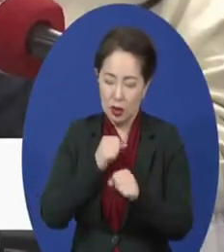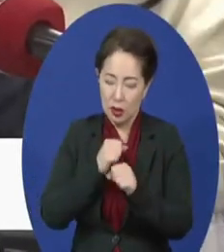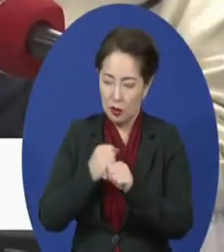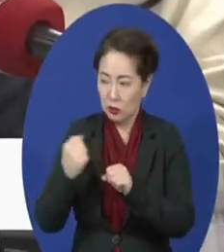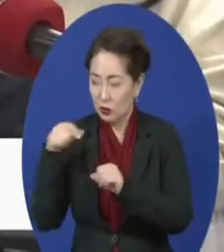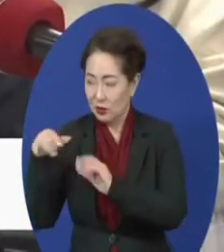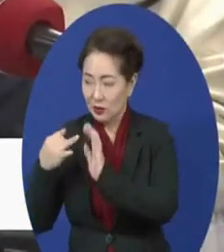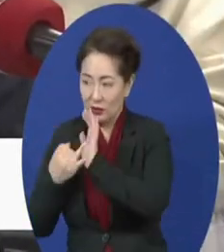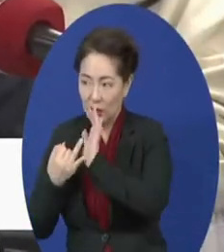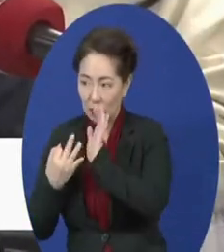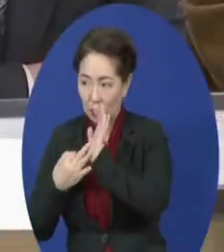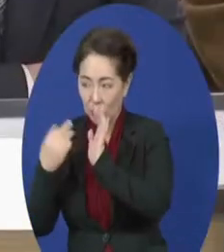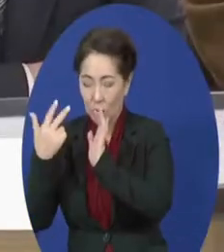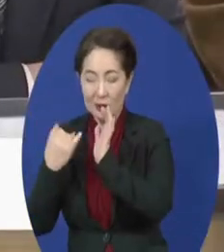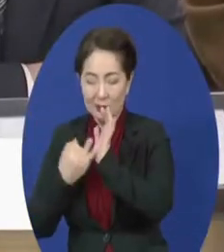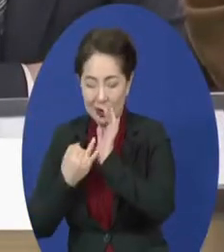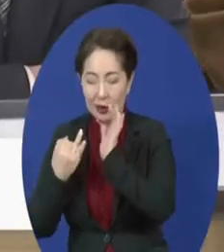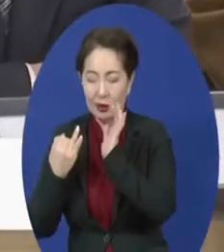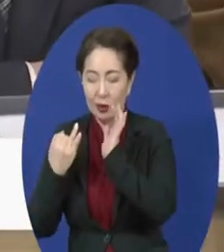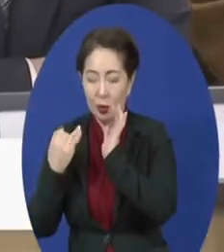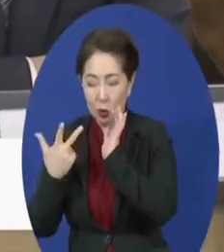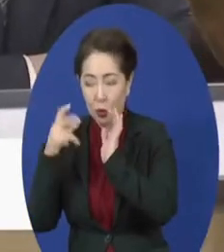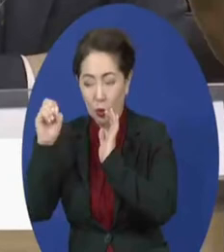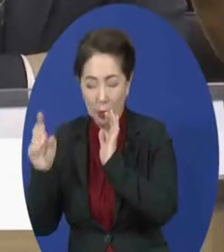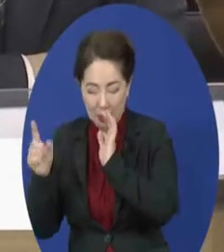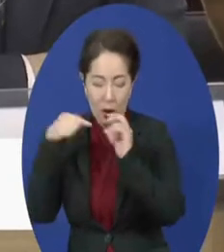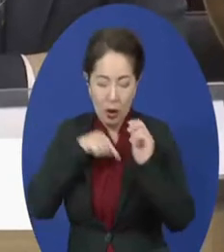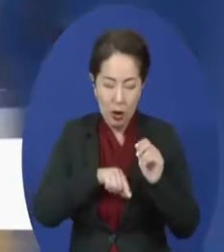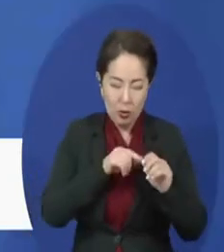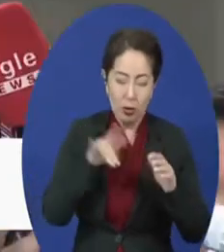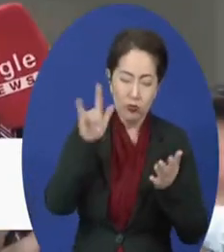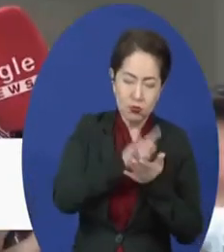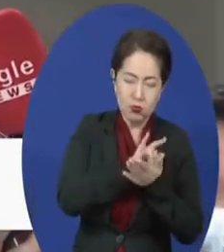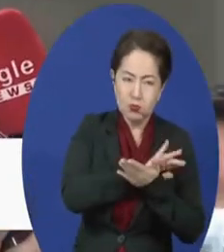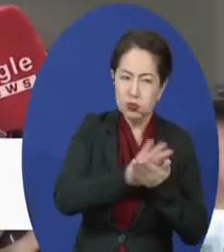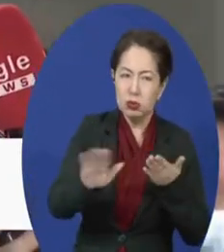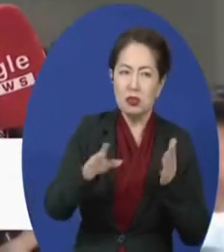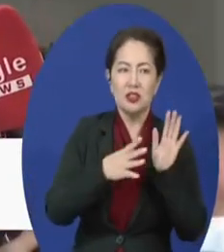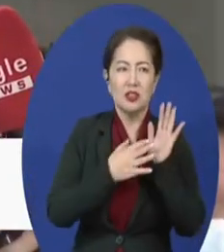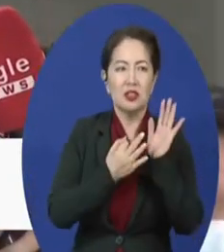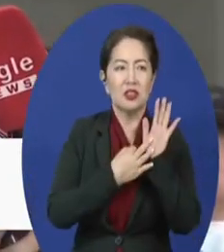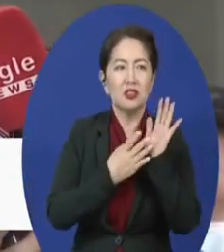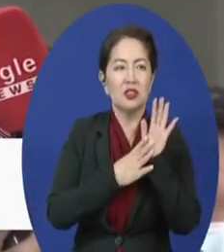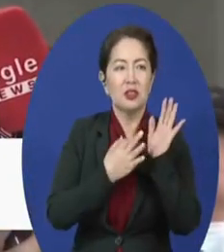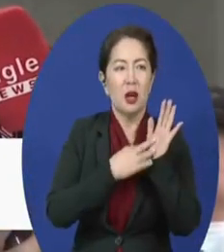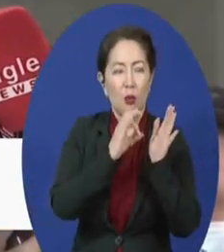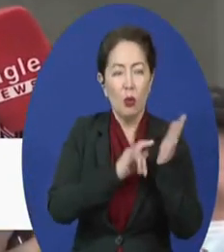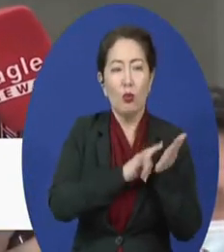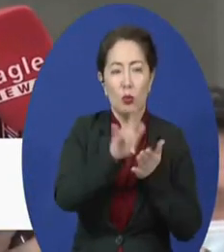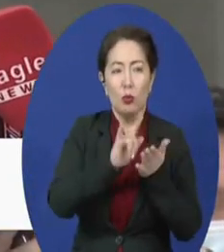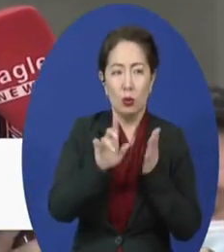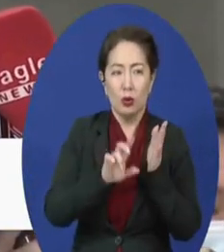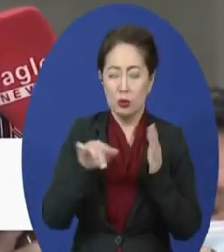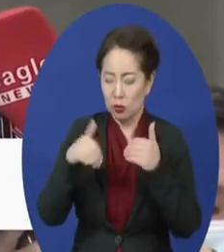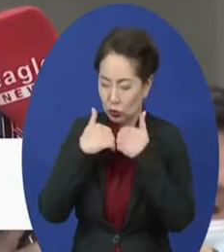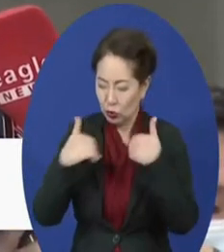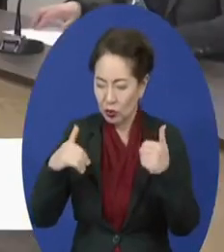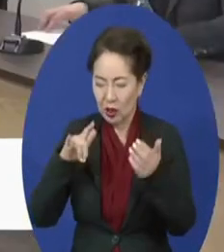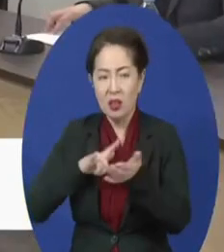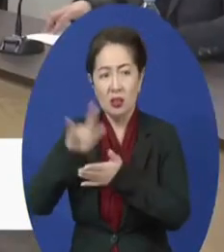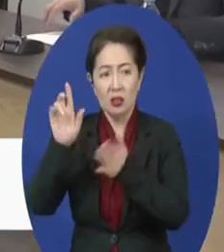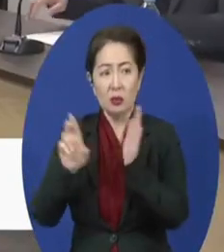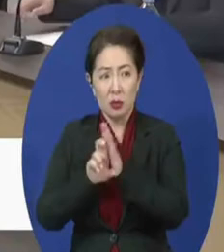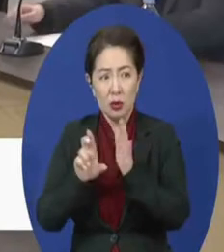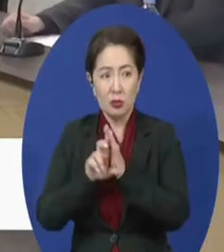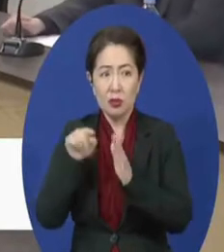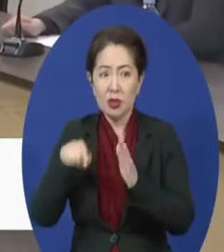байгааг 98% хүргэх боломжтой. Агаарын тээвэрлэлийн дамжин өнгөрлөлтийг нэмэгдүүлэх, арилжааны болон тусгай нислэгийг хийх боломжтой юм а. Инснээр эдийн